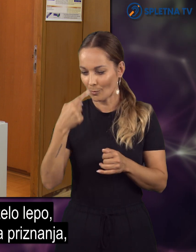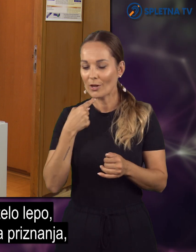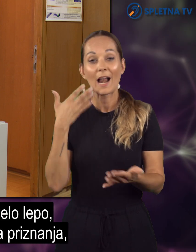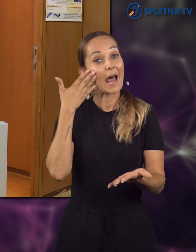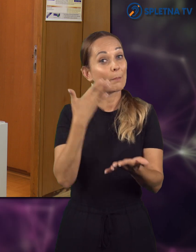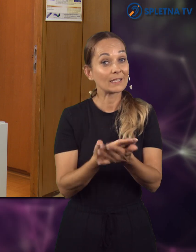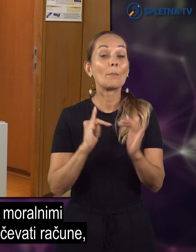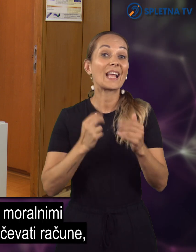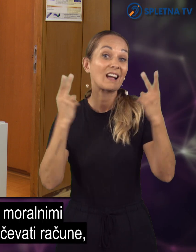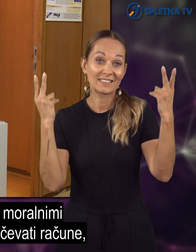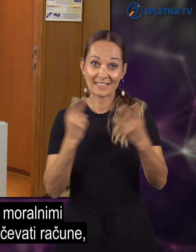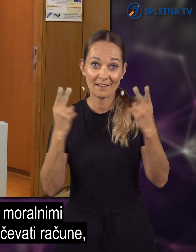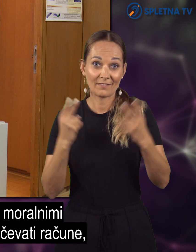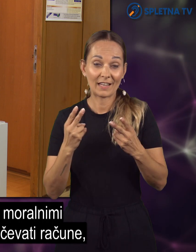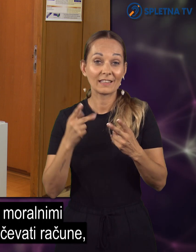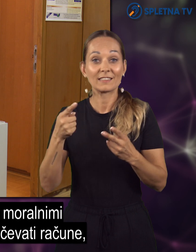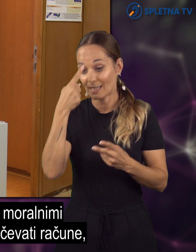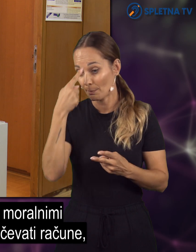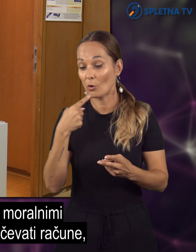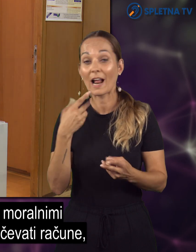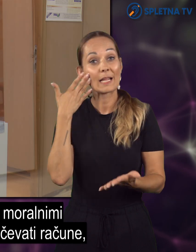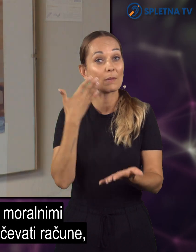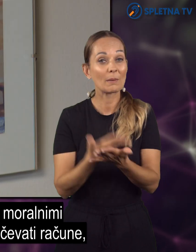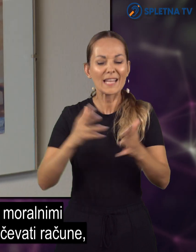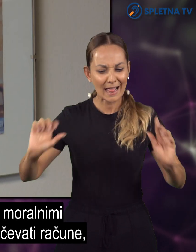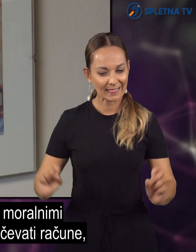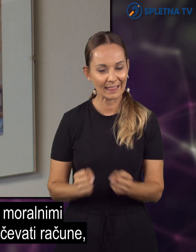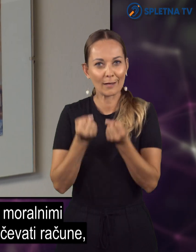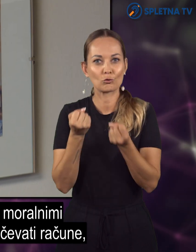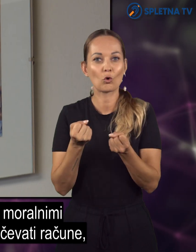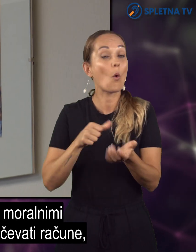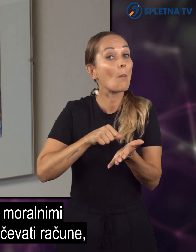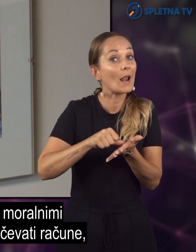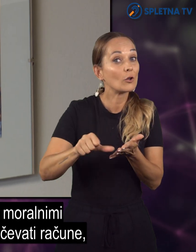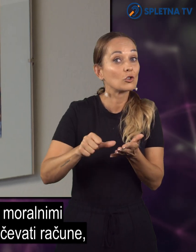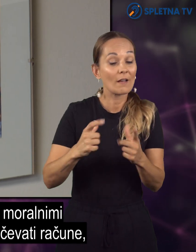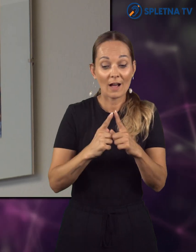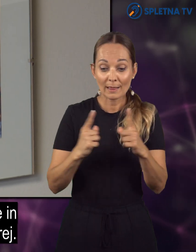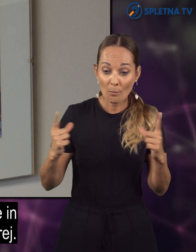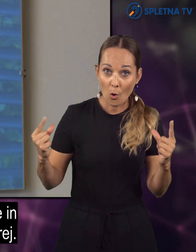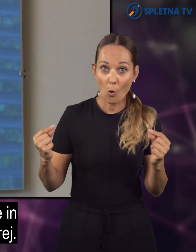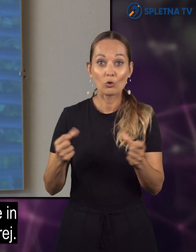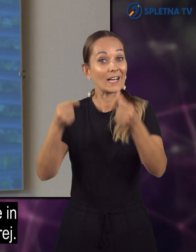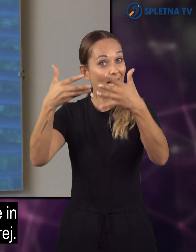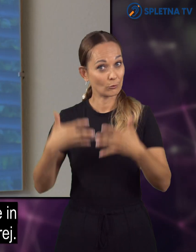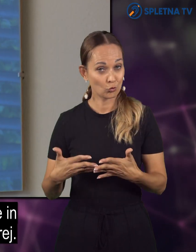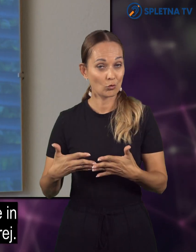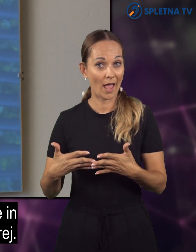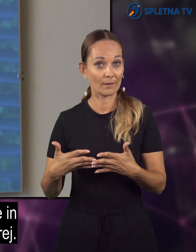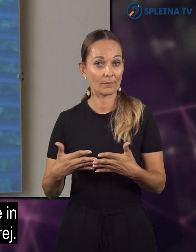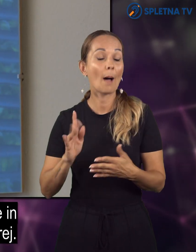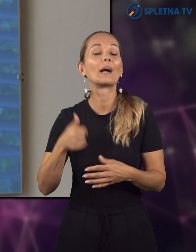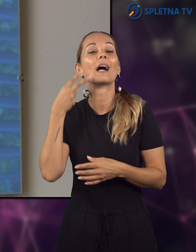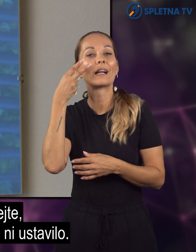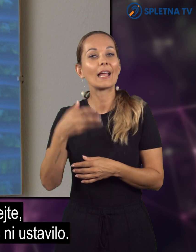moralna priznanja, ampak seveda, glejte, z moralnimi priznanji je težko plačevati račune, položnice, tako naprej,